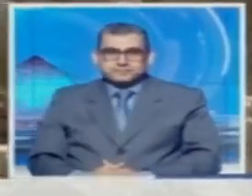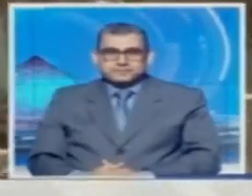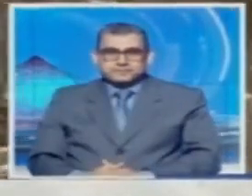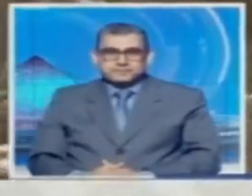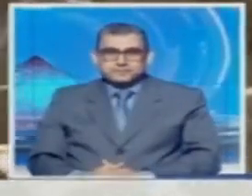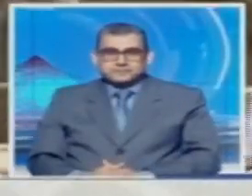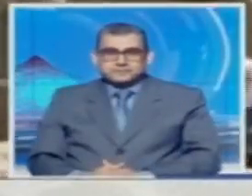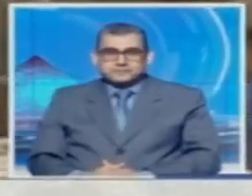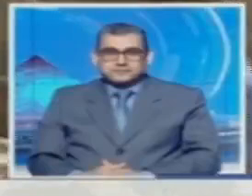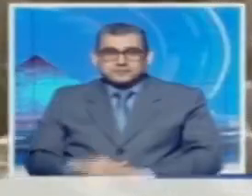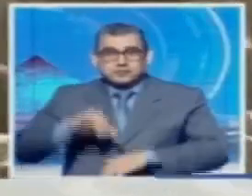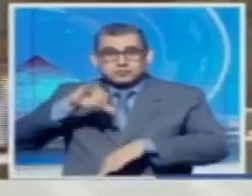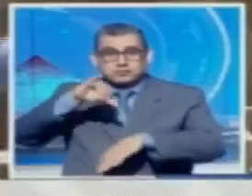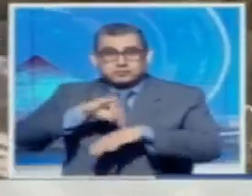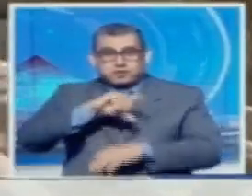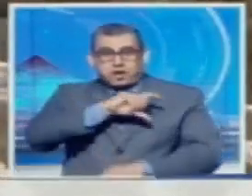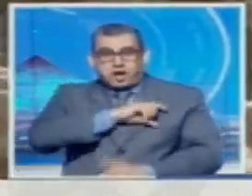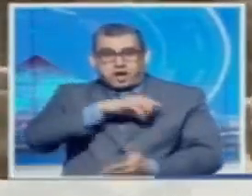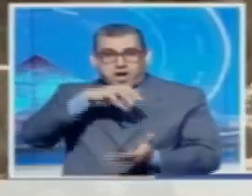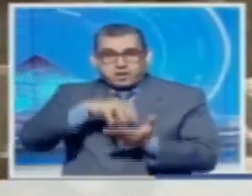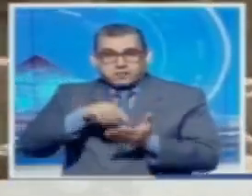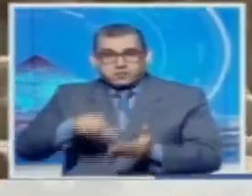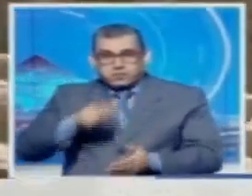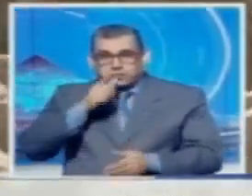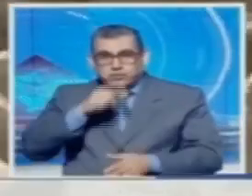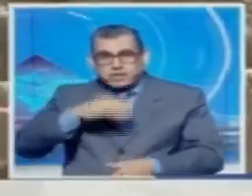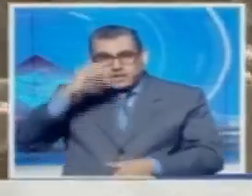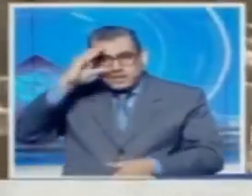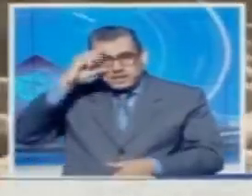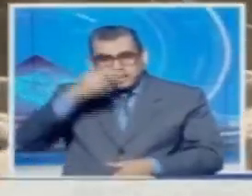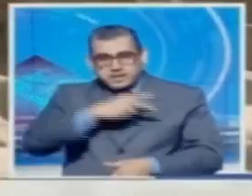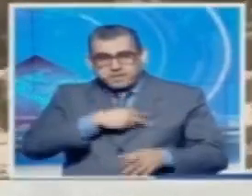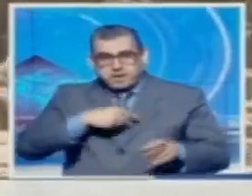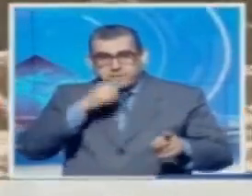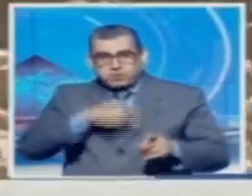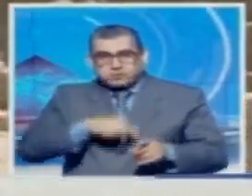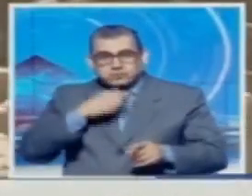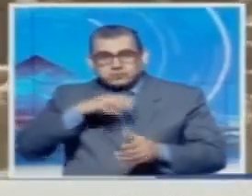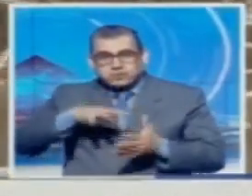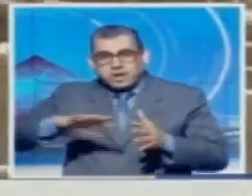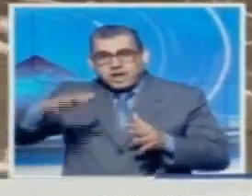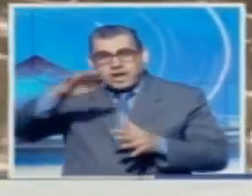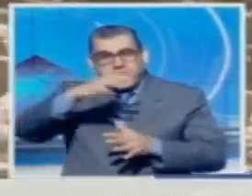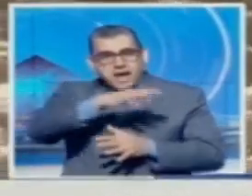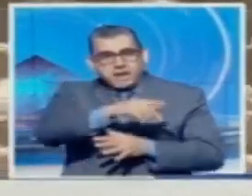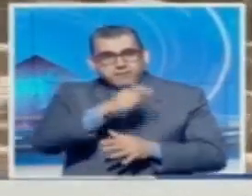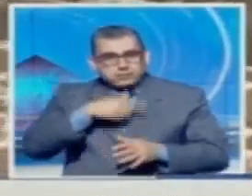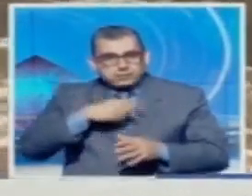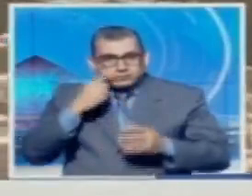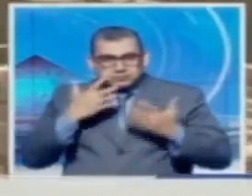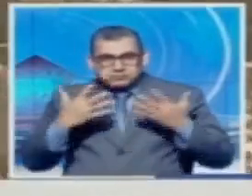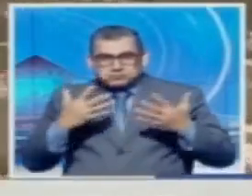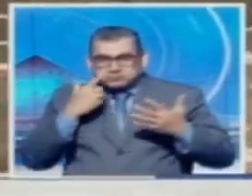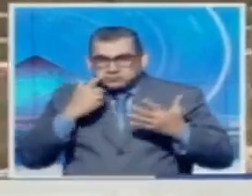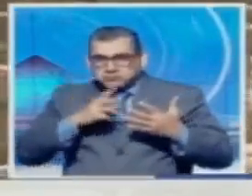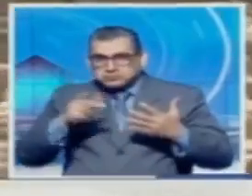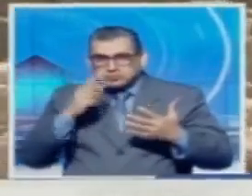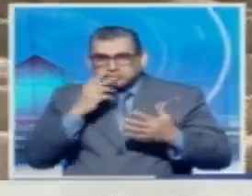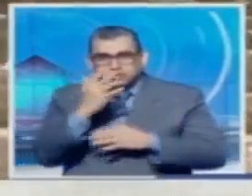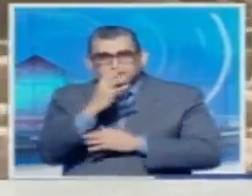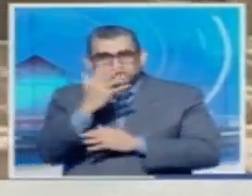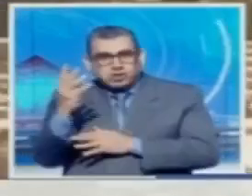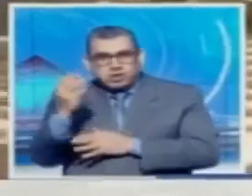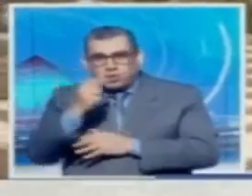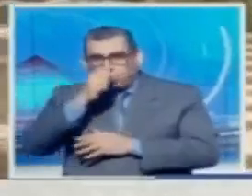في قلب القاهرة وتحديدا في حي الزمالك، حديقة غناء تصدع بأروع وأجمل الأشجار